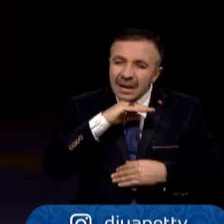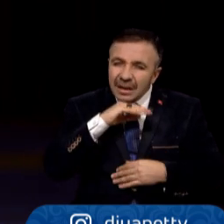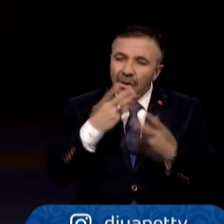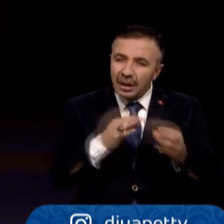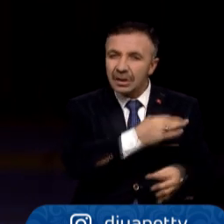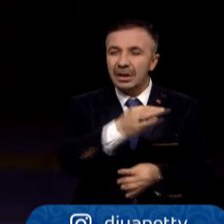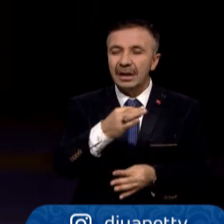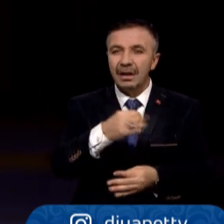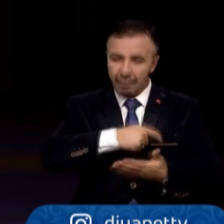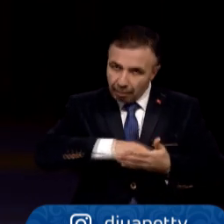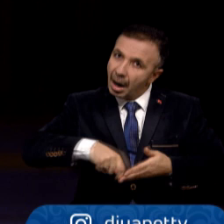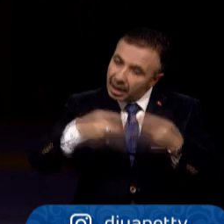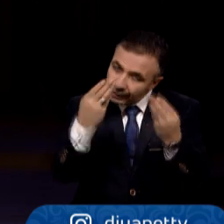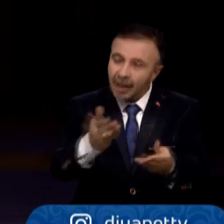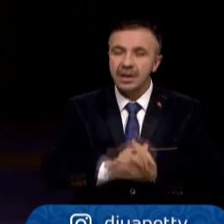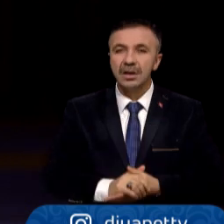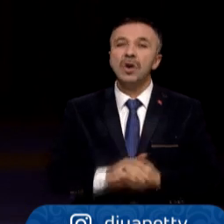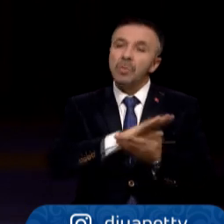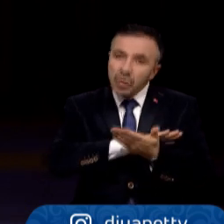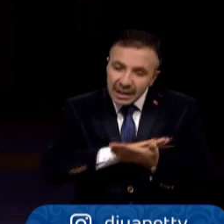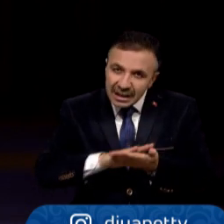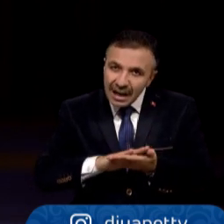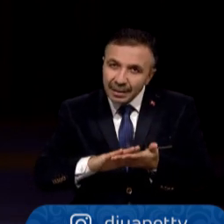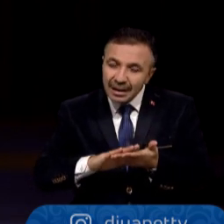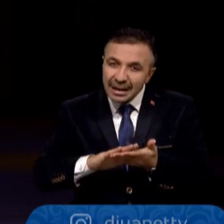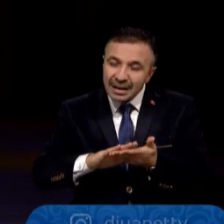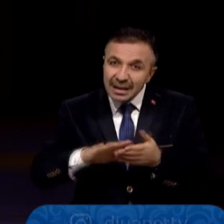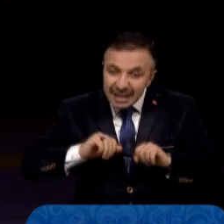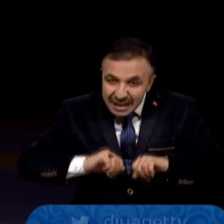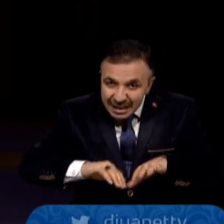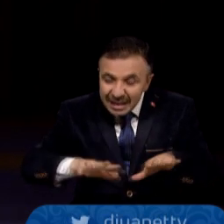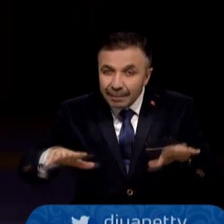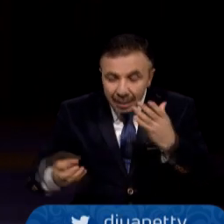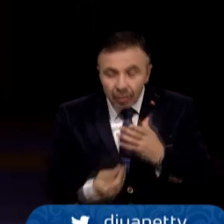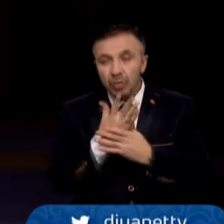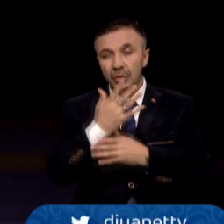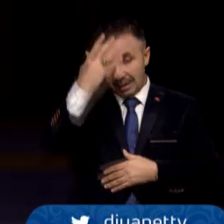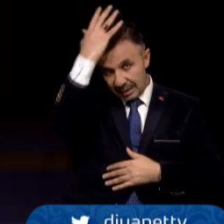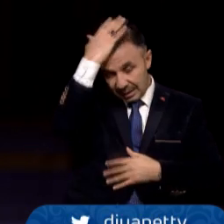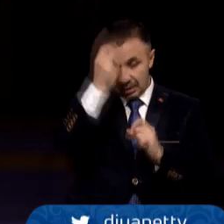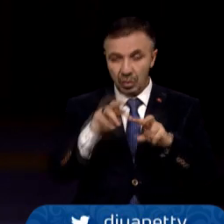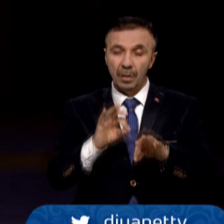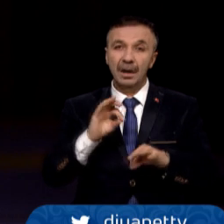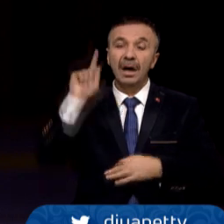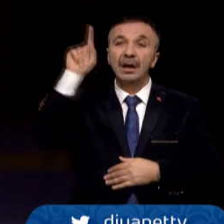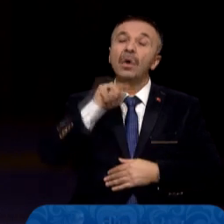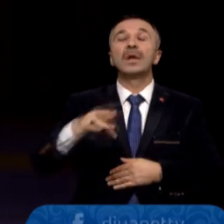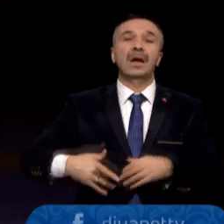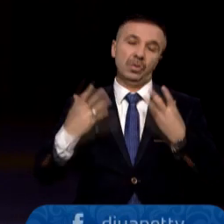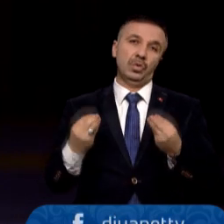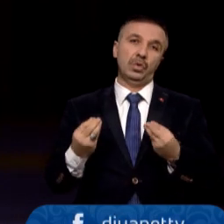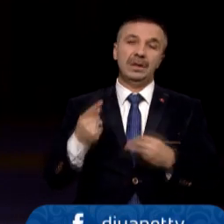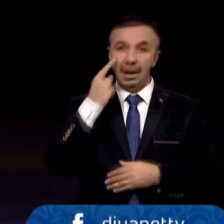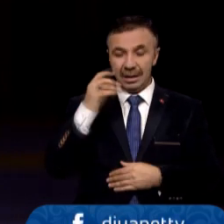alttaki musluktan gidecek bunun nizamını bunun sistemini kurdu Hazreti Ömer Allah'ından razı